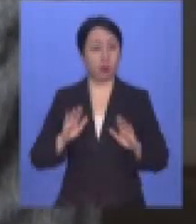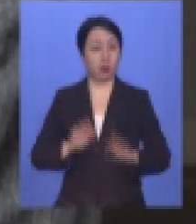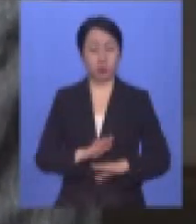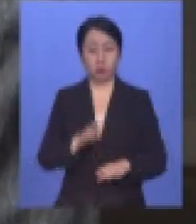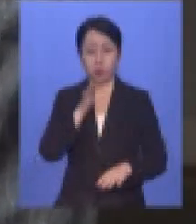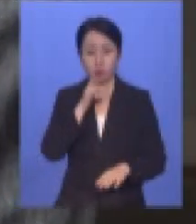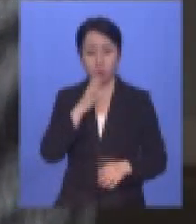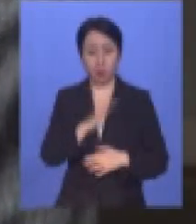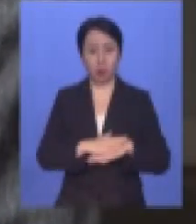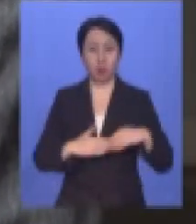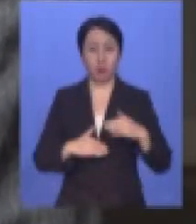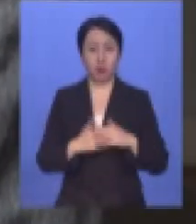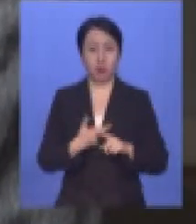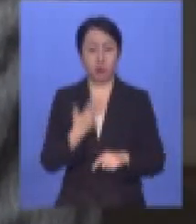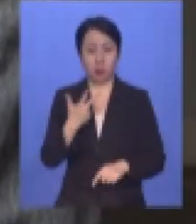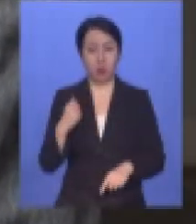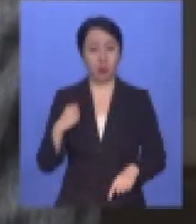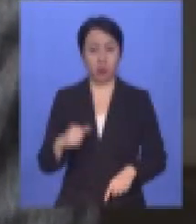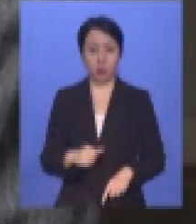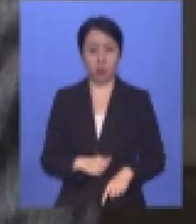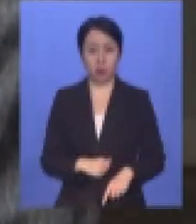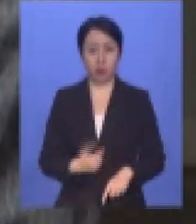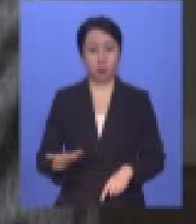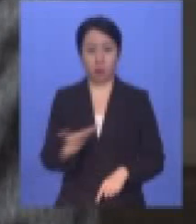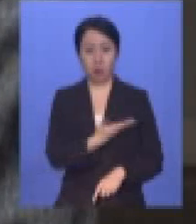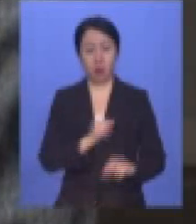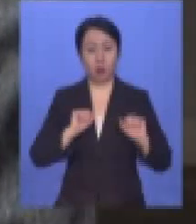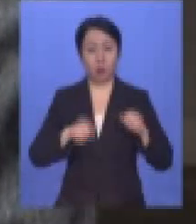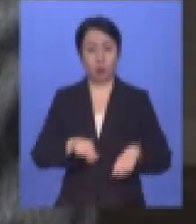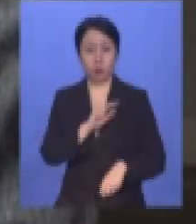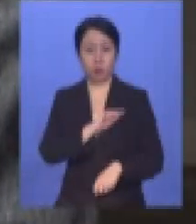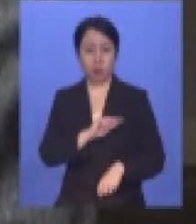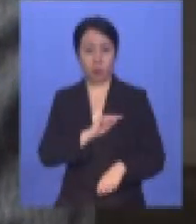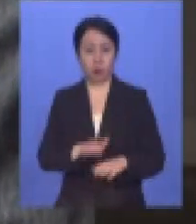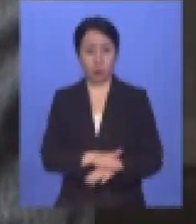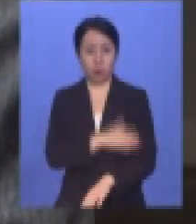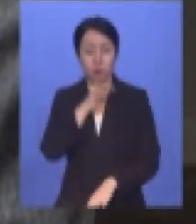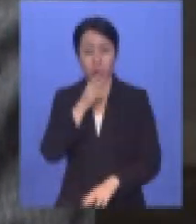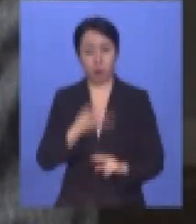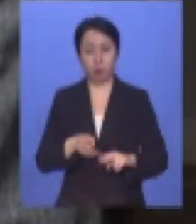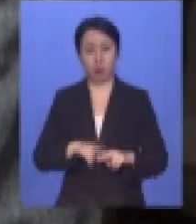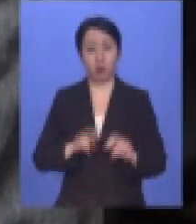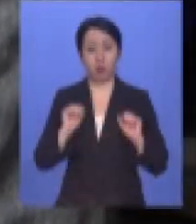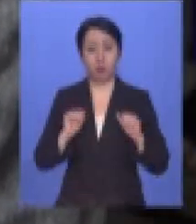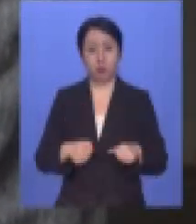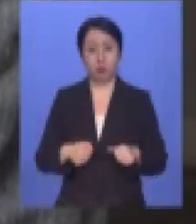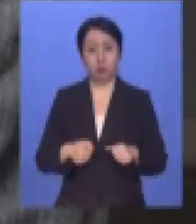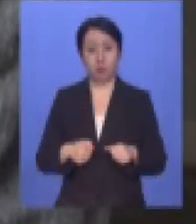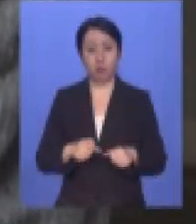рамках практики эти 3 недели, но можем работать и более длительный срок, поэтому можем браться